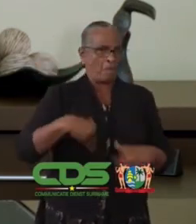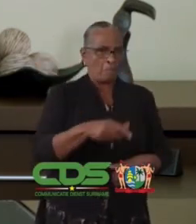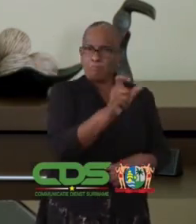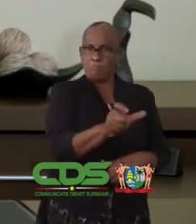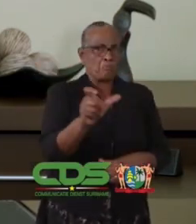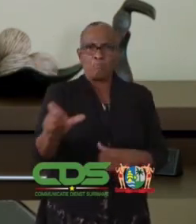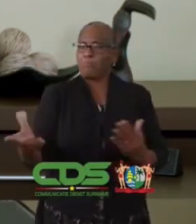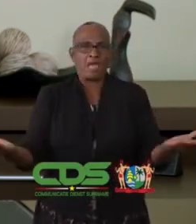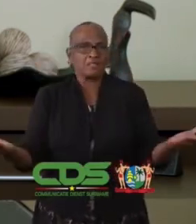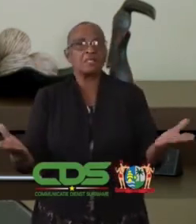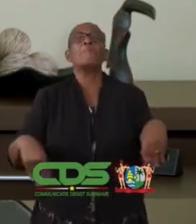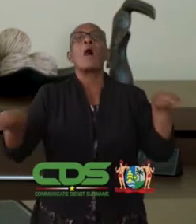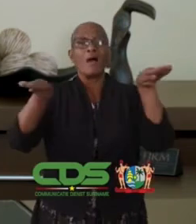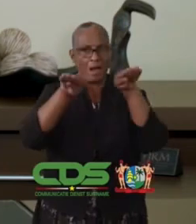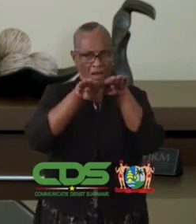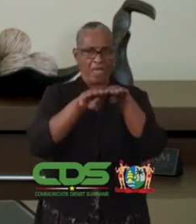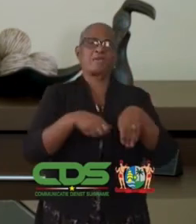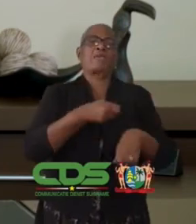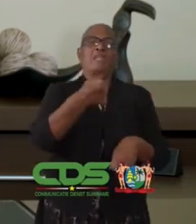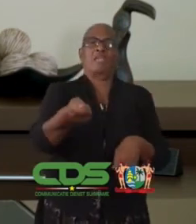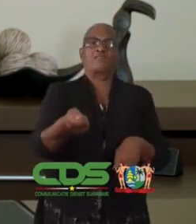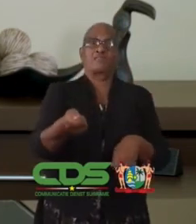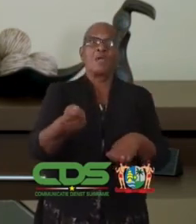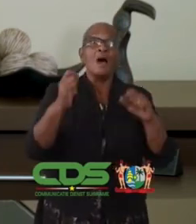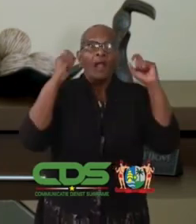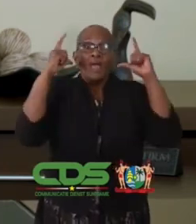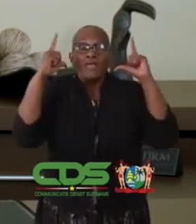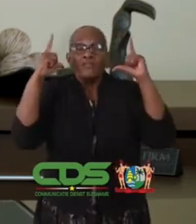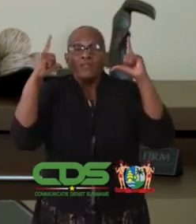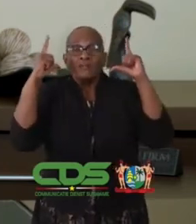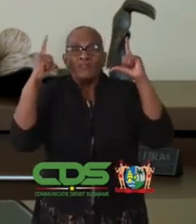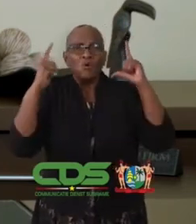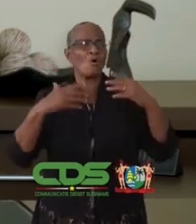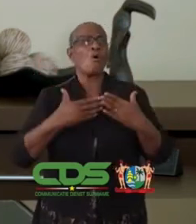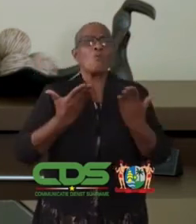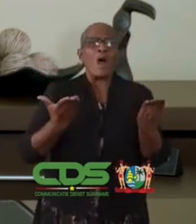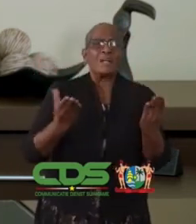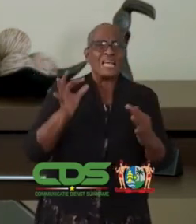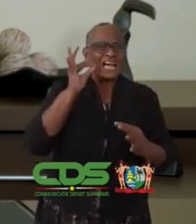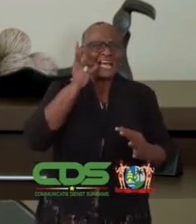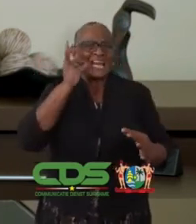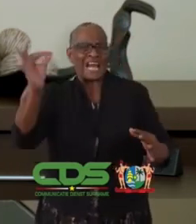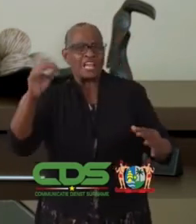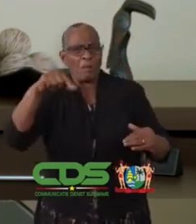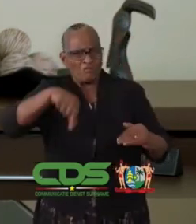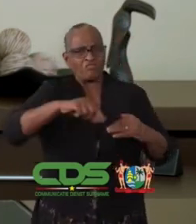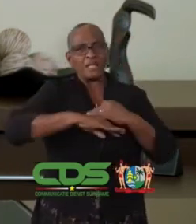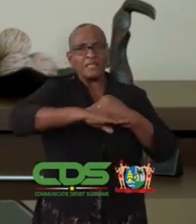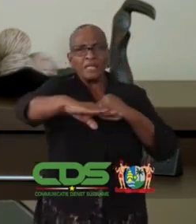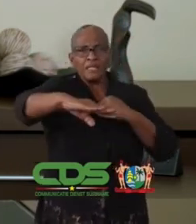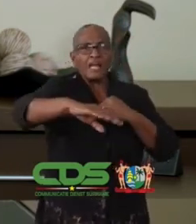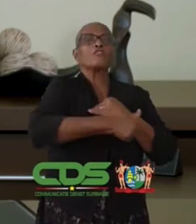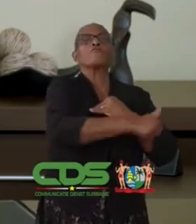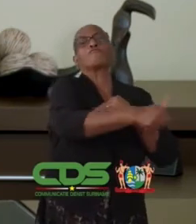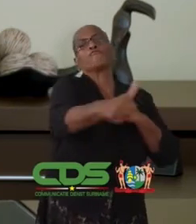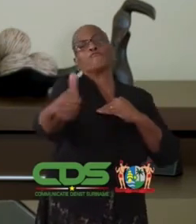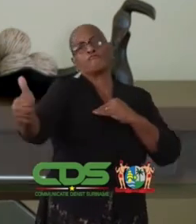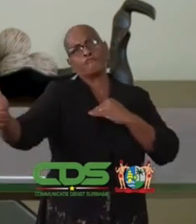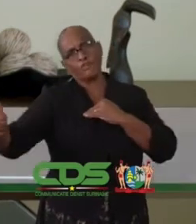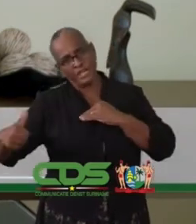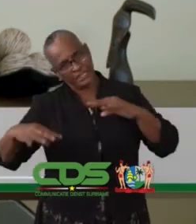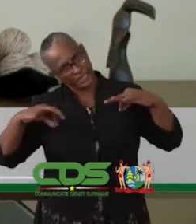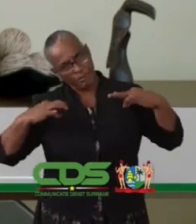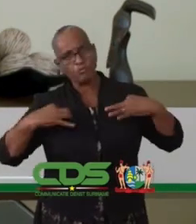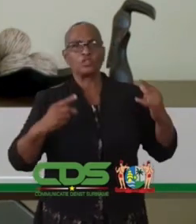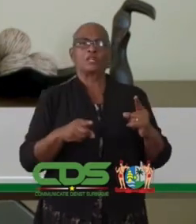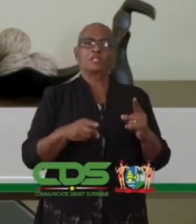tussen burgers, maar gelijkheid schenkt. Een leven waarin de rijkdom van dit land ten goede komt aan een